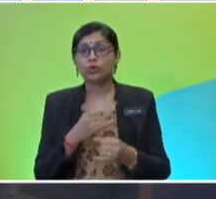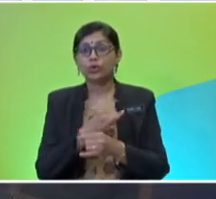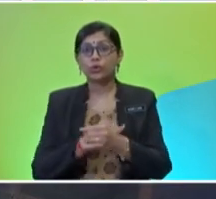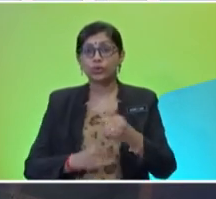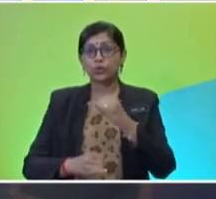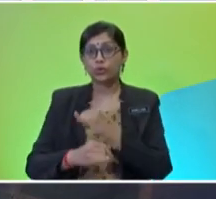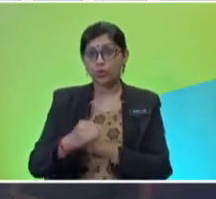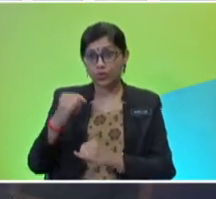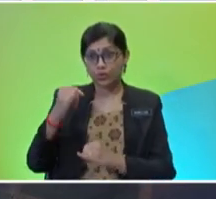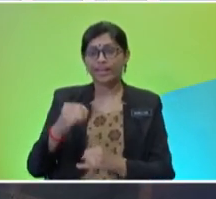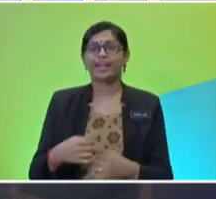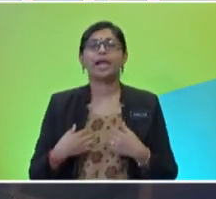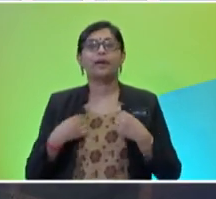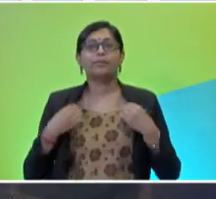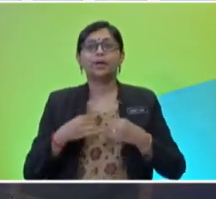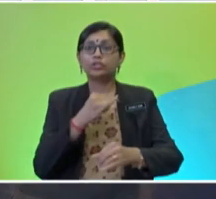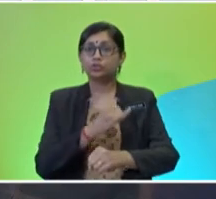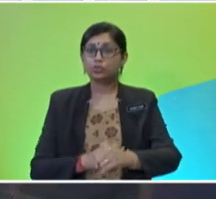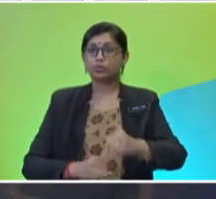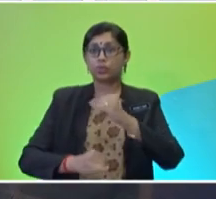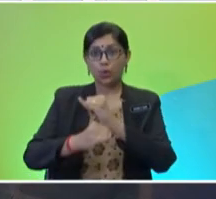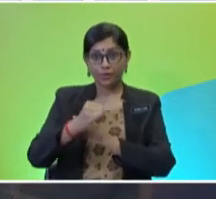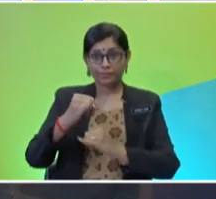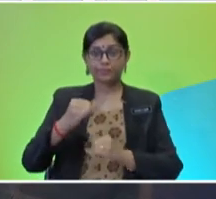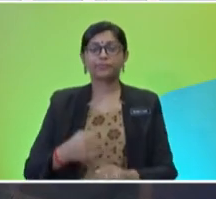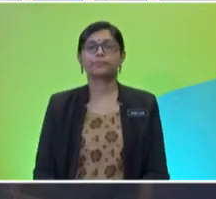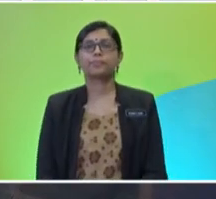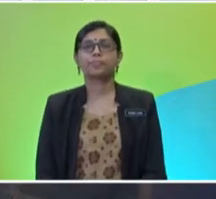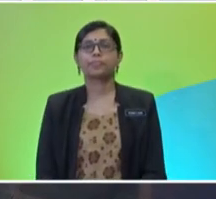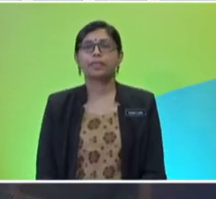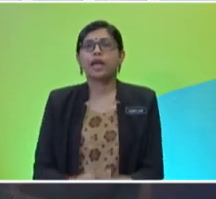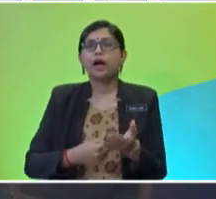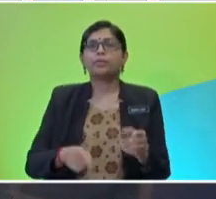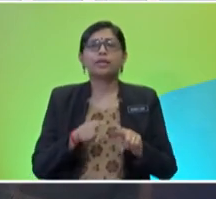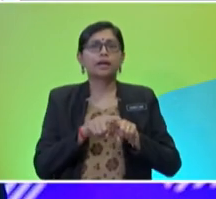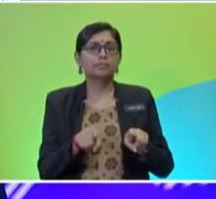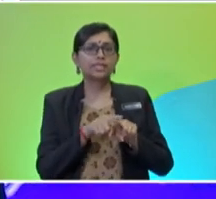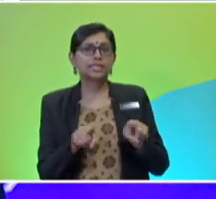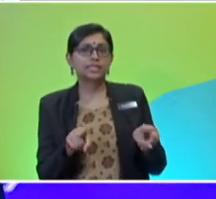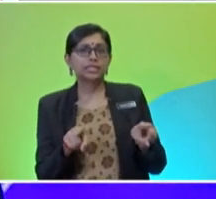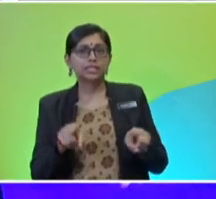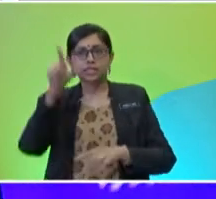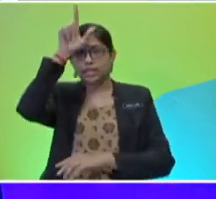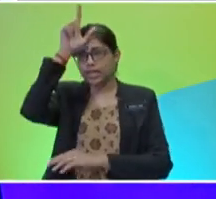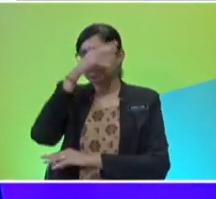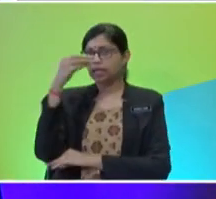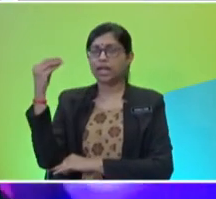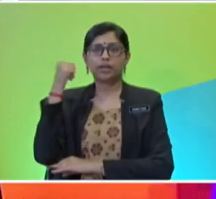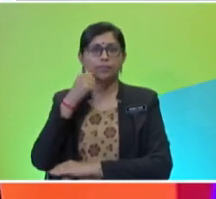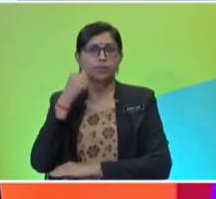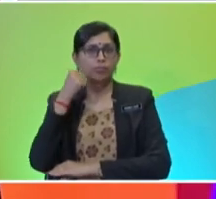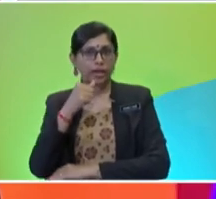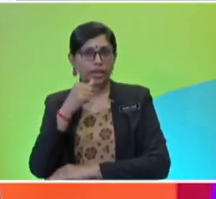baju kurung cikgu. Okey, betul. Okey. Apa yang membezakan pakaian seragam lelaki dengan pakaian seragam